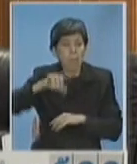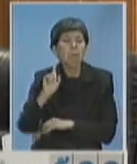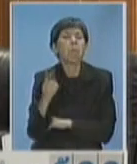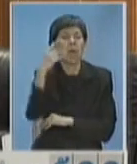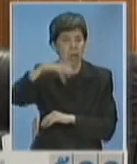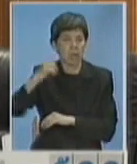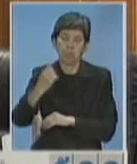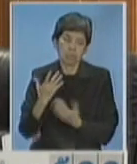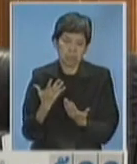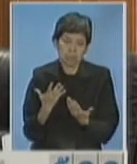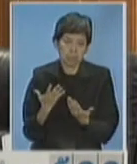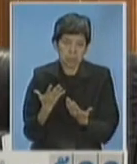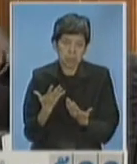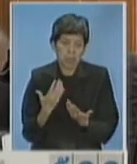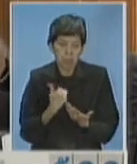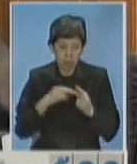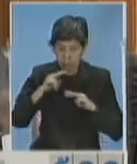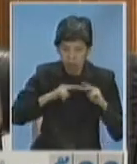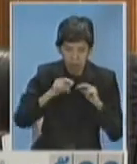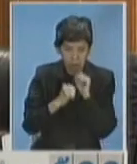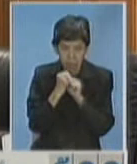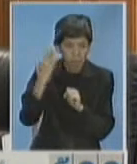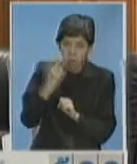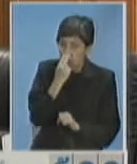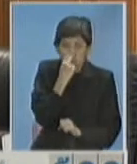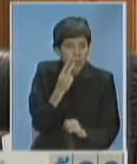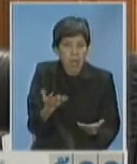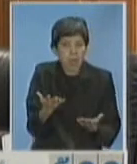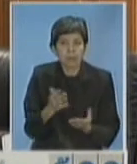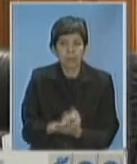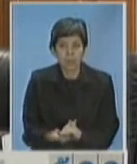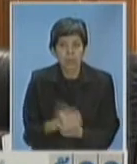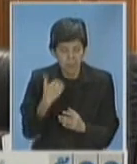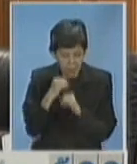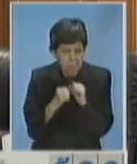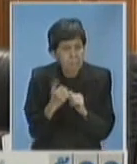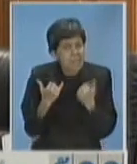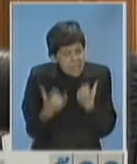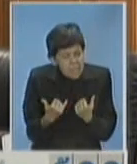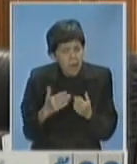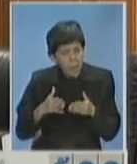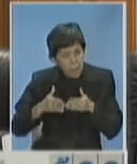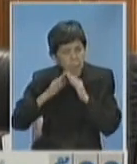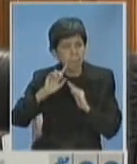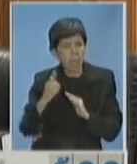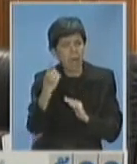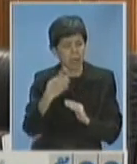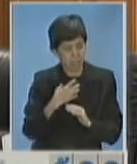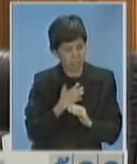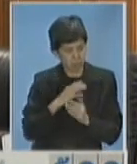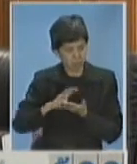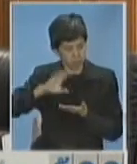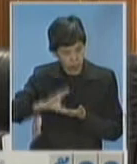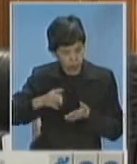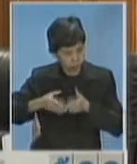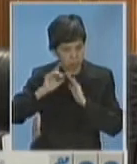ะฮะไม่มีผลที่ให้เราพิจารณาในปีที่ผ่านมานะครับก็มีในปีนี้ก็นั่นก็คือว่าเมื่อขอรับสนับสนุนมารั